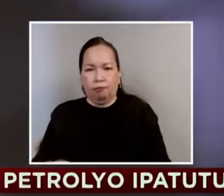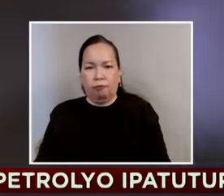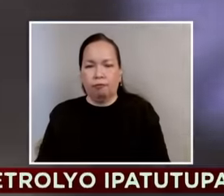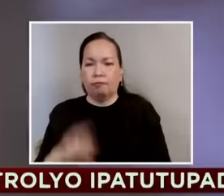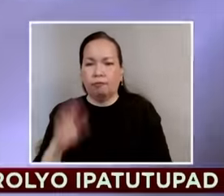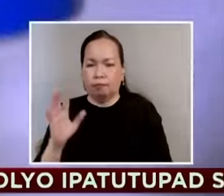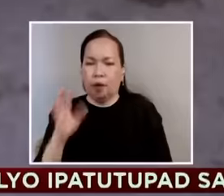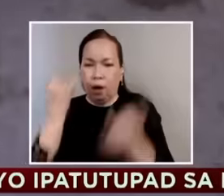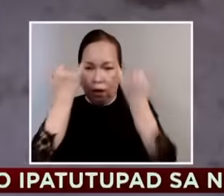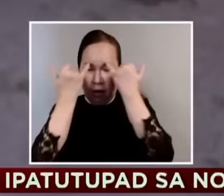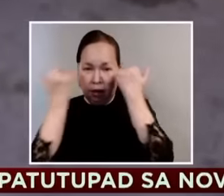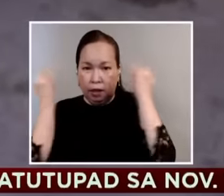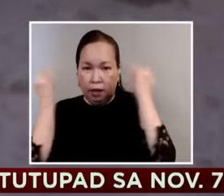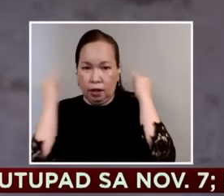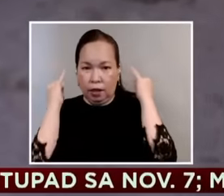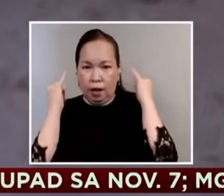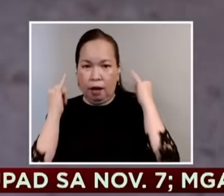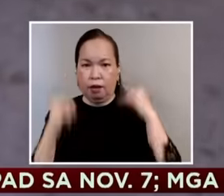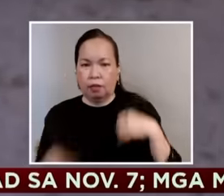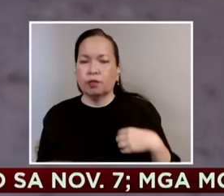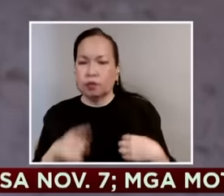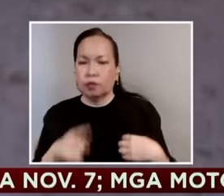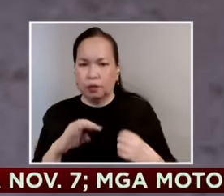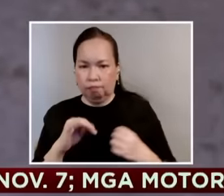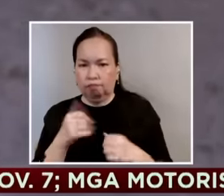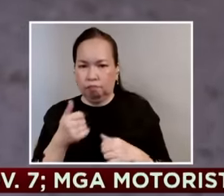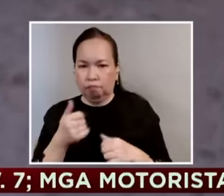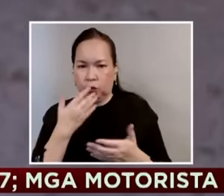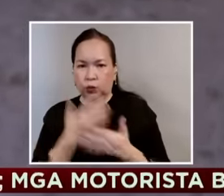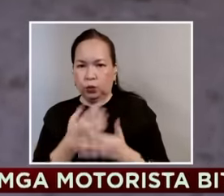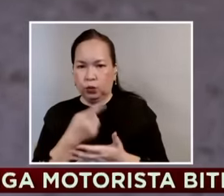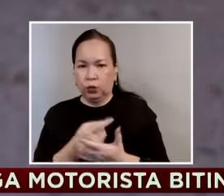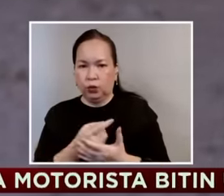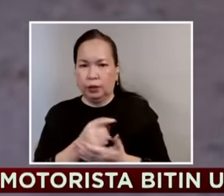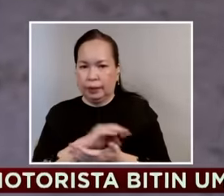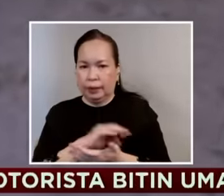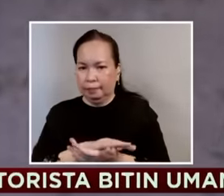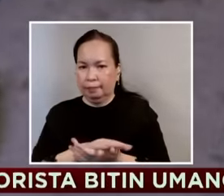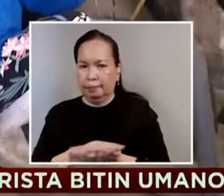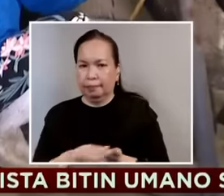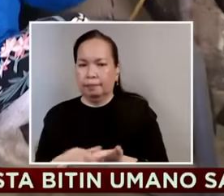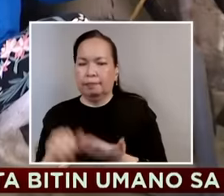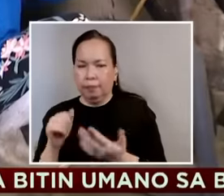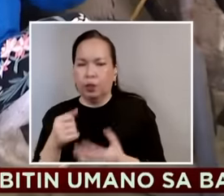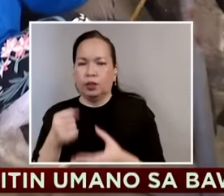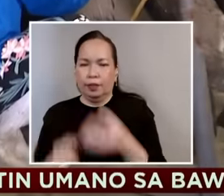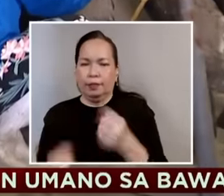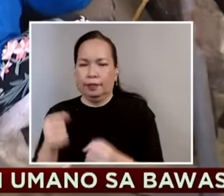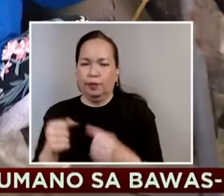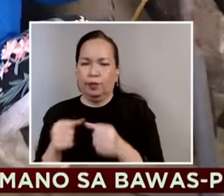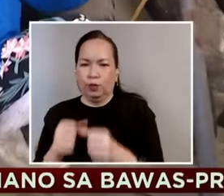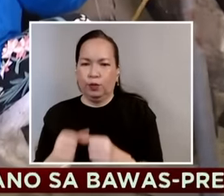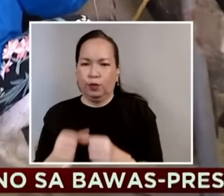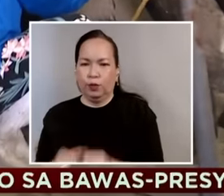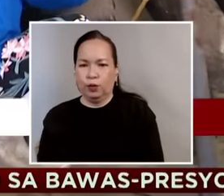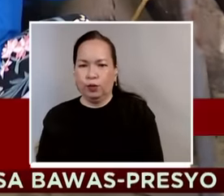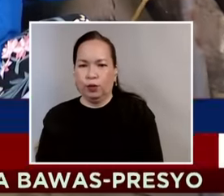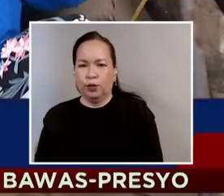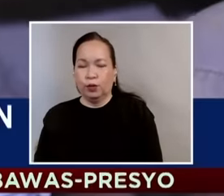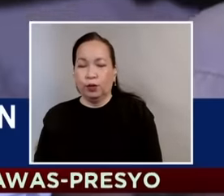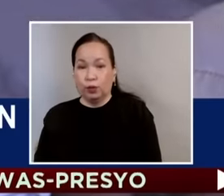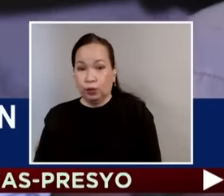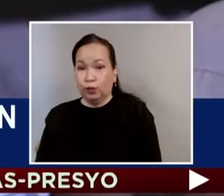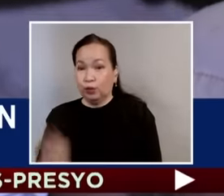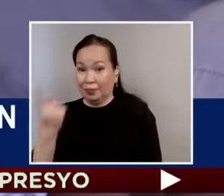kanyang mga dibi. Clear siya, clear. Malinis po siya, pwede natin nang kolektahan ng gatas. Kwento ni